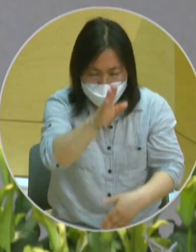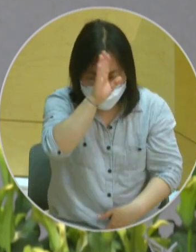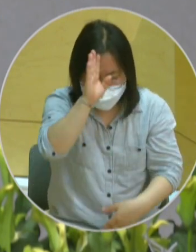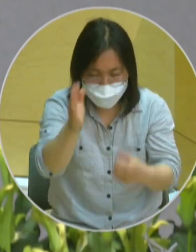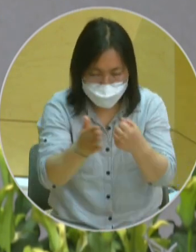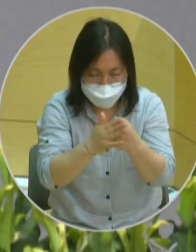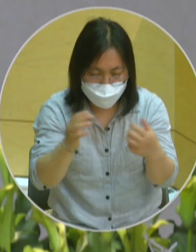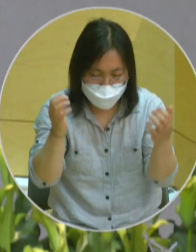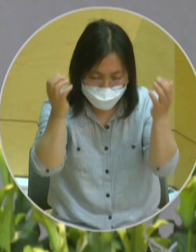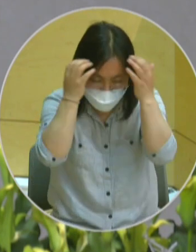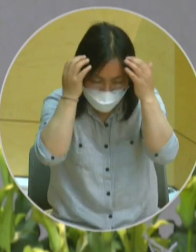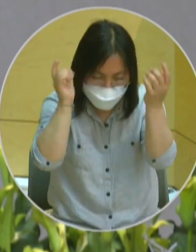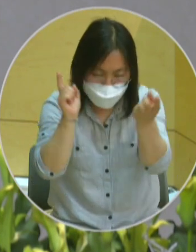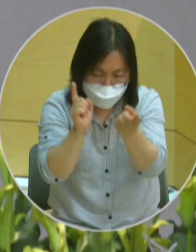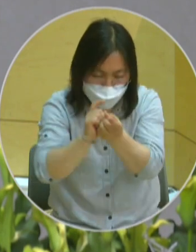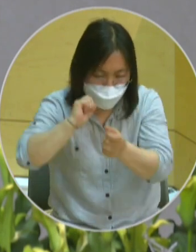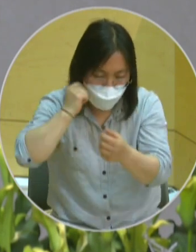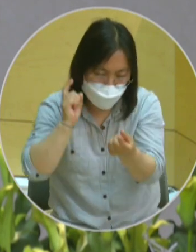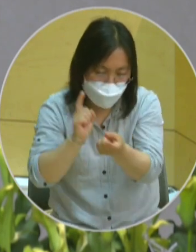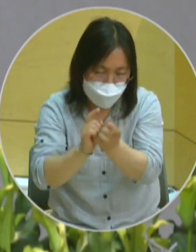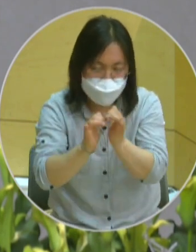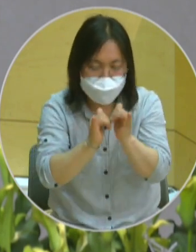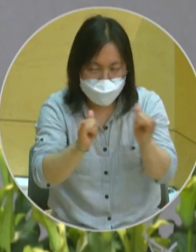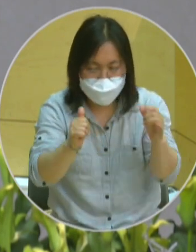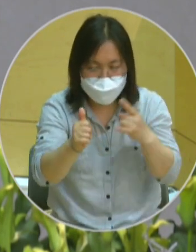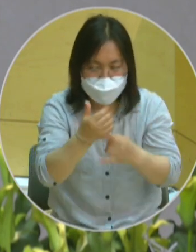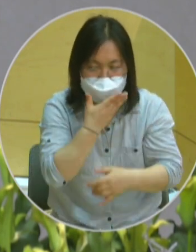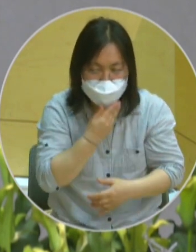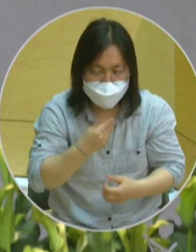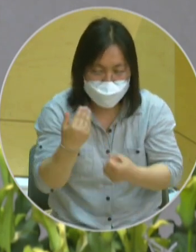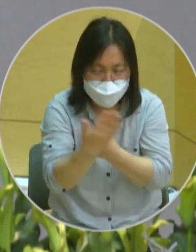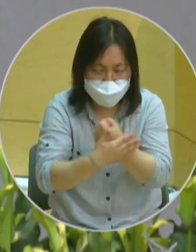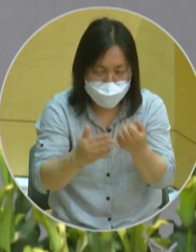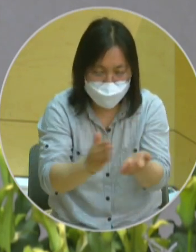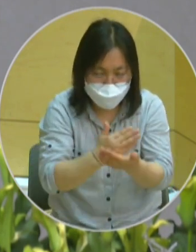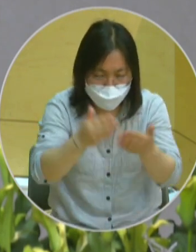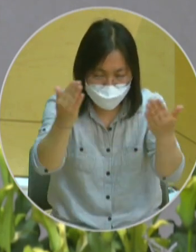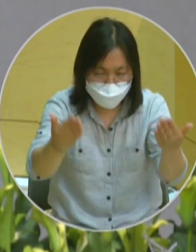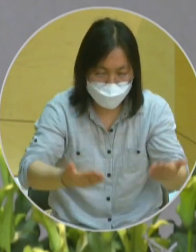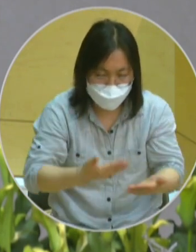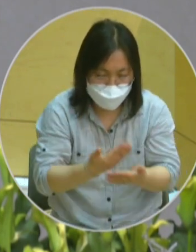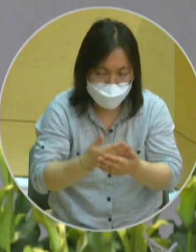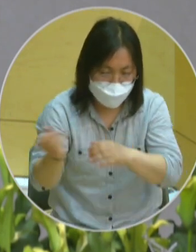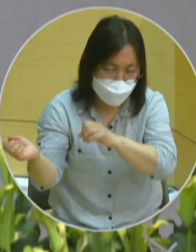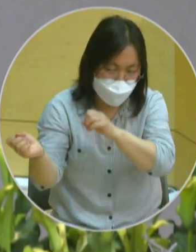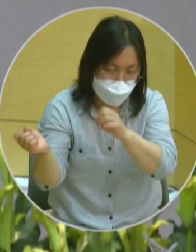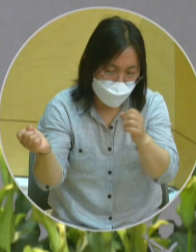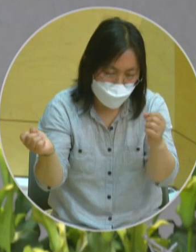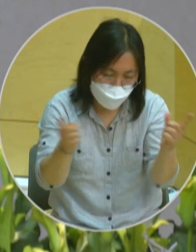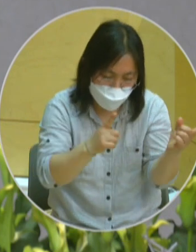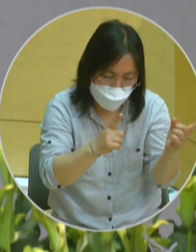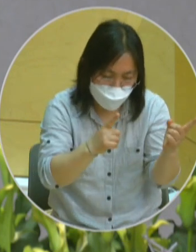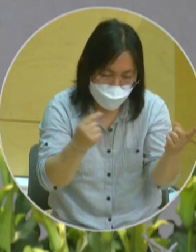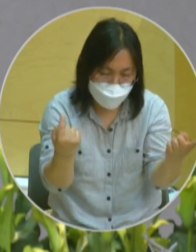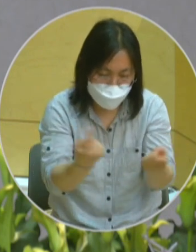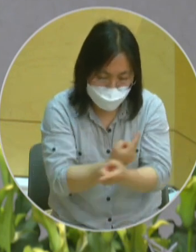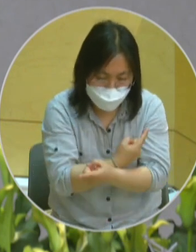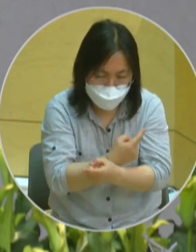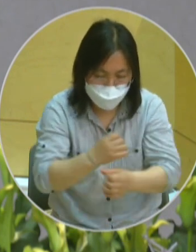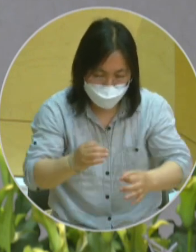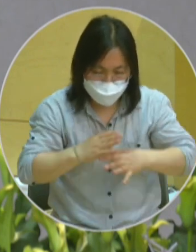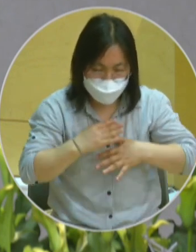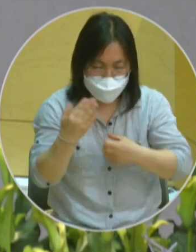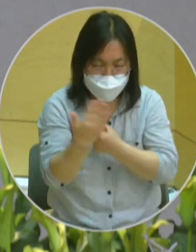고통과 어려움 중에 있는 주의 자녀들 위에도 하나님 복과 은혜를 베풀어 주셔서 치유가 되는 놀라운 은혜를